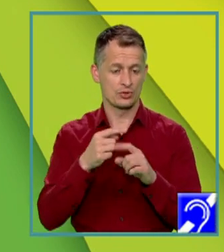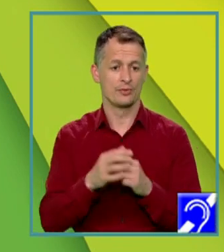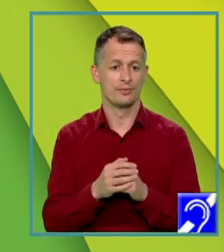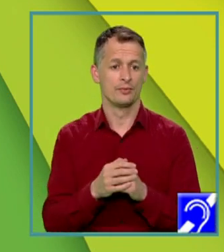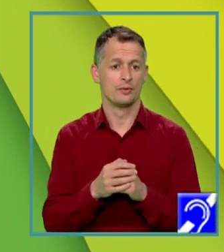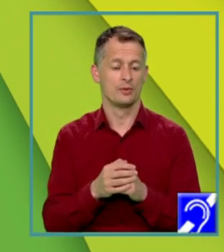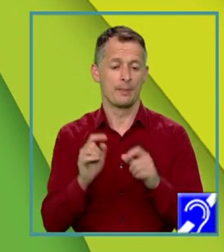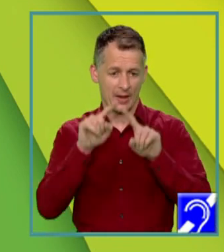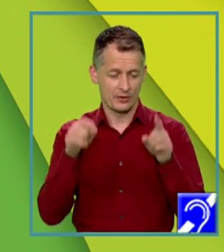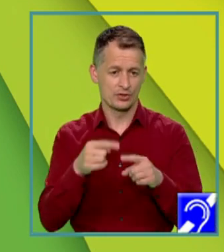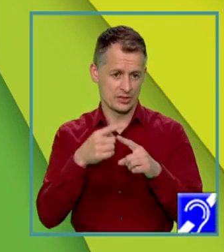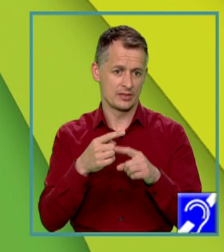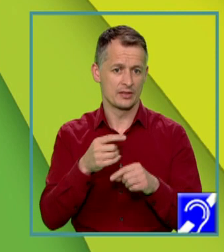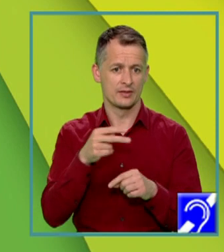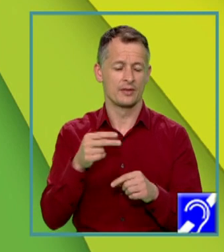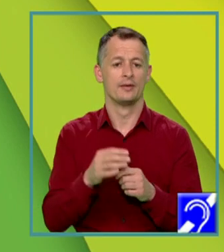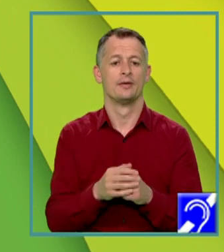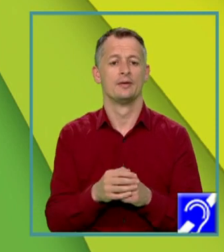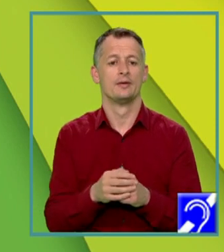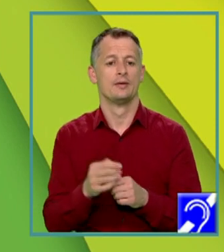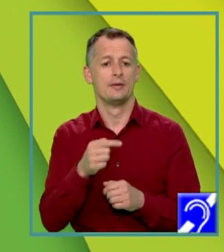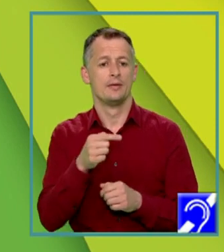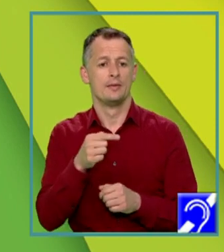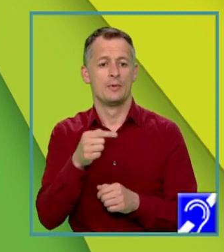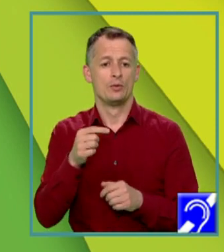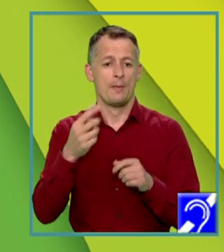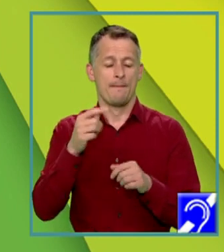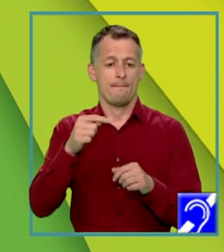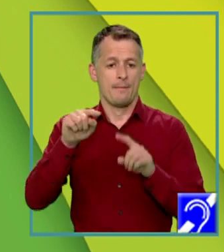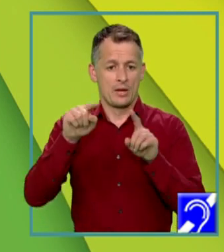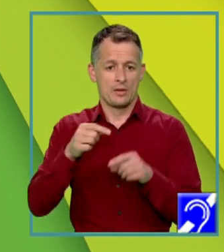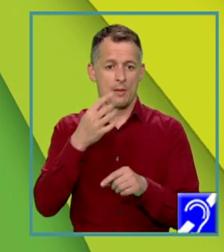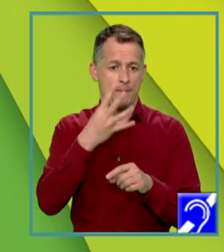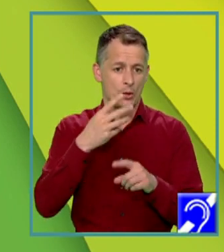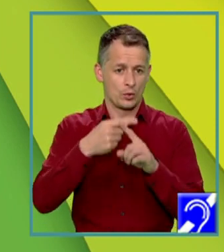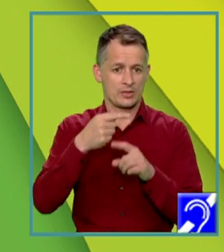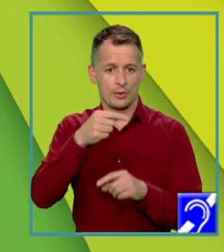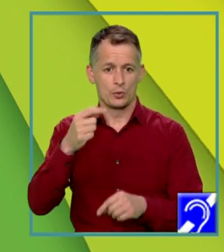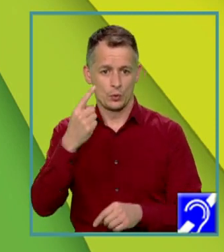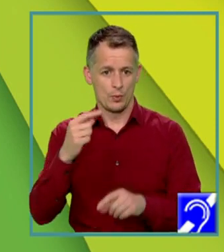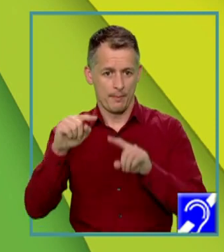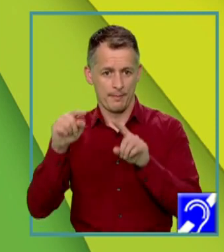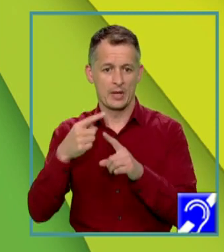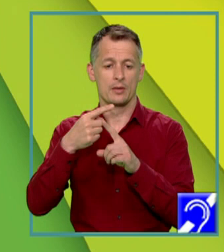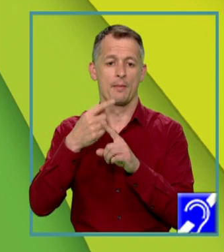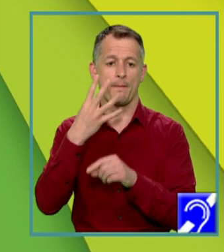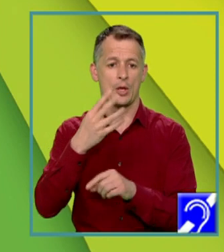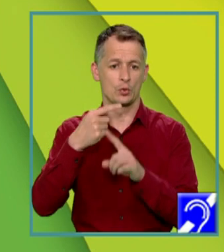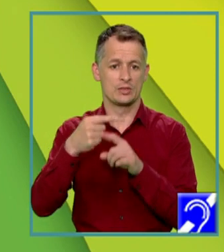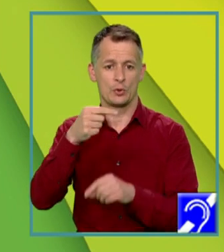egal cu minus paranteză 4 x plus 1 pe lângă 4x minus 1 plus